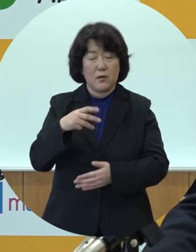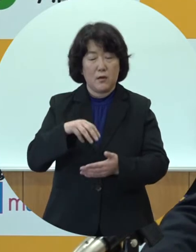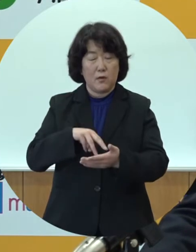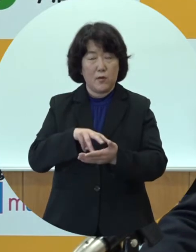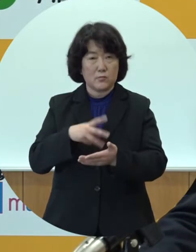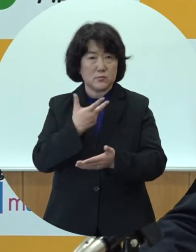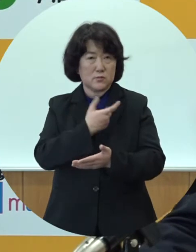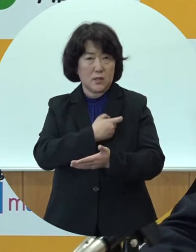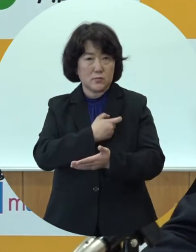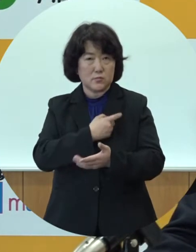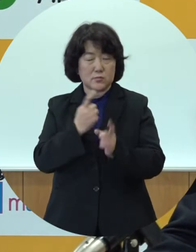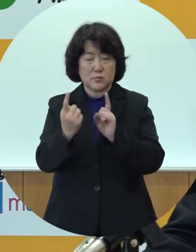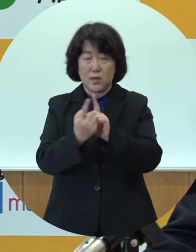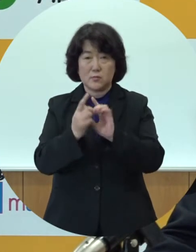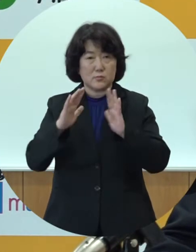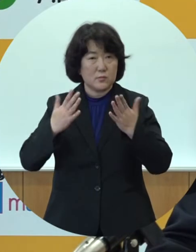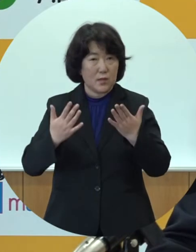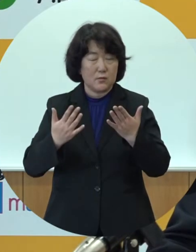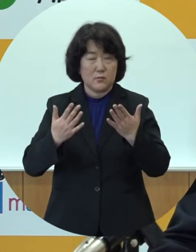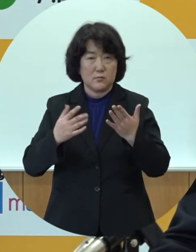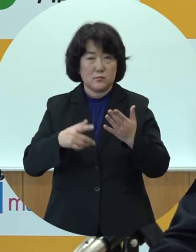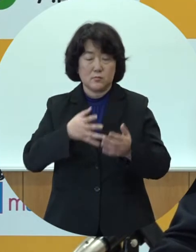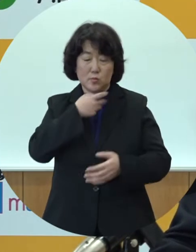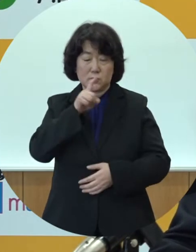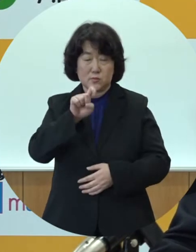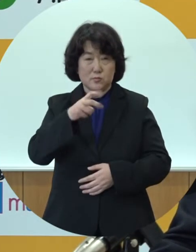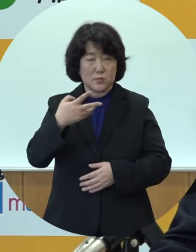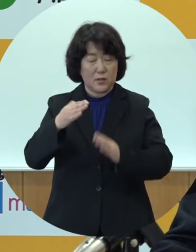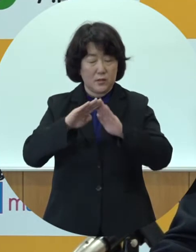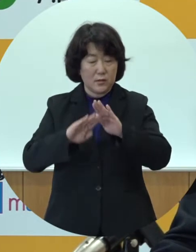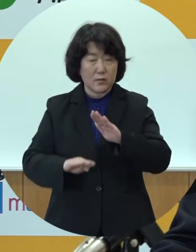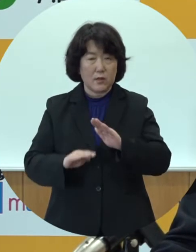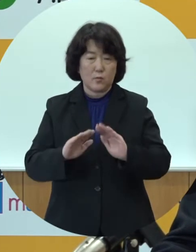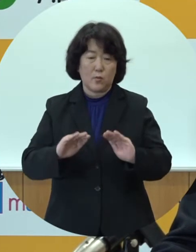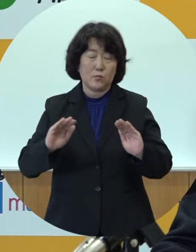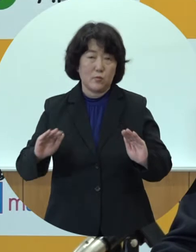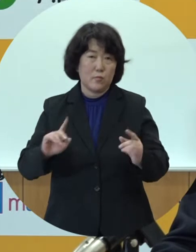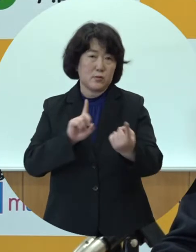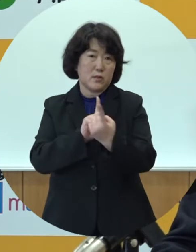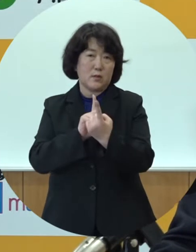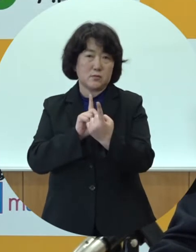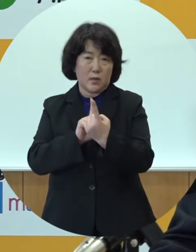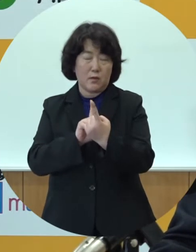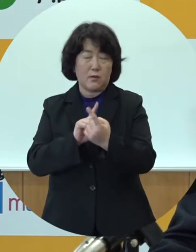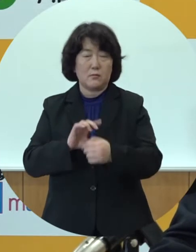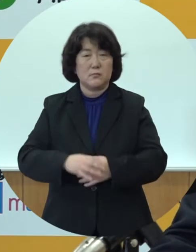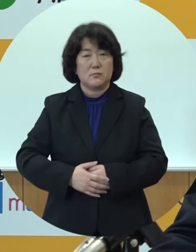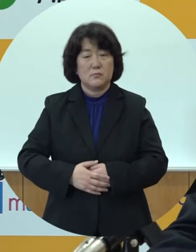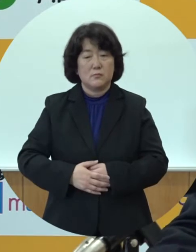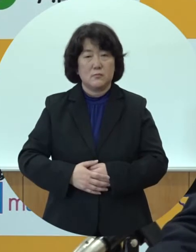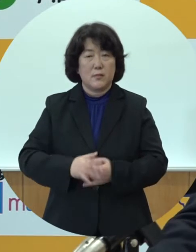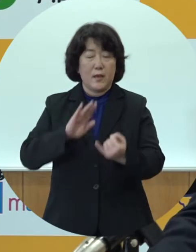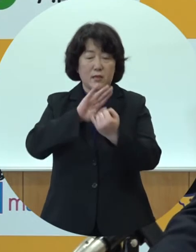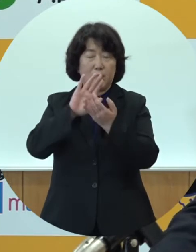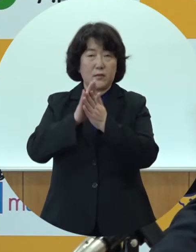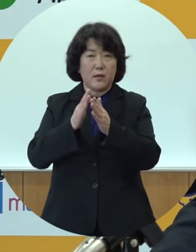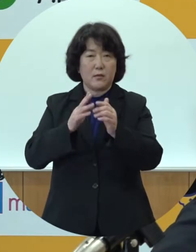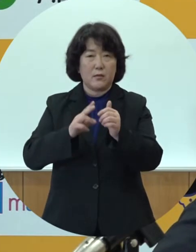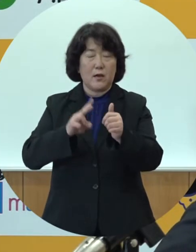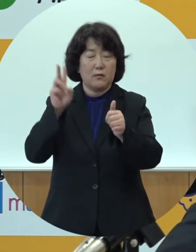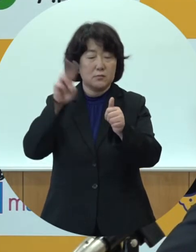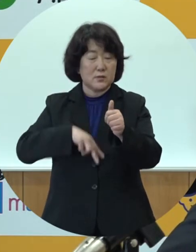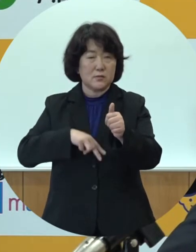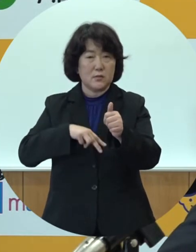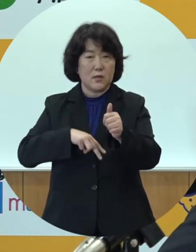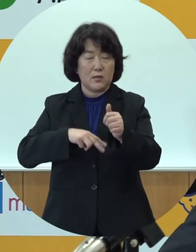接種の対象となっていない12歳未満のお子様に対して、県の認定を受けた事業